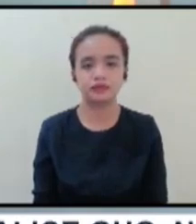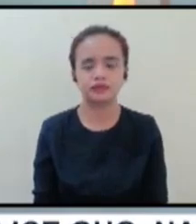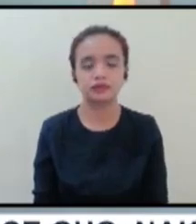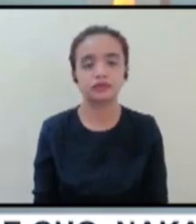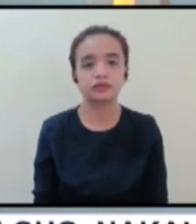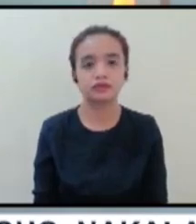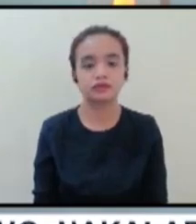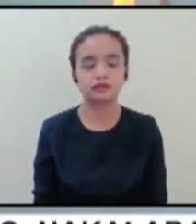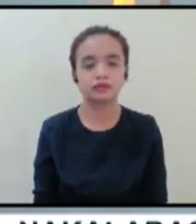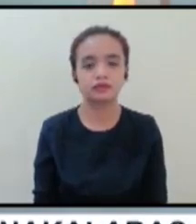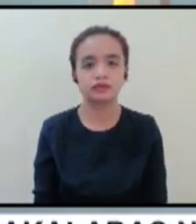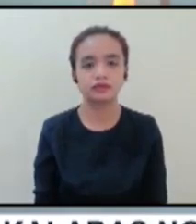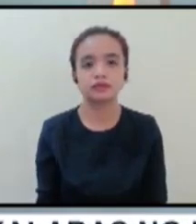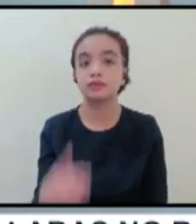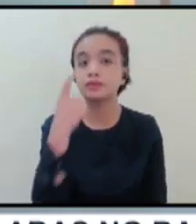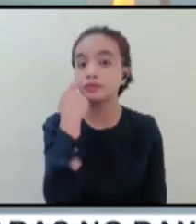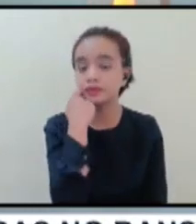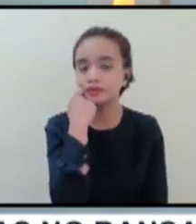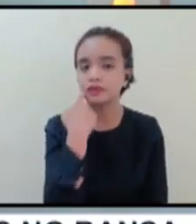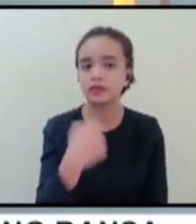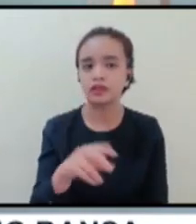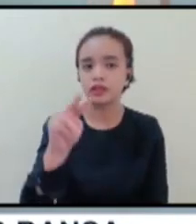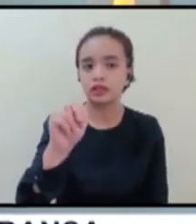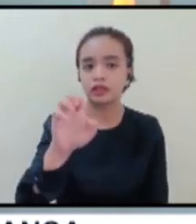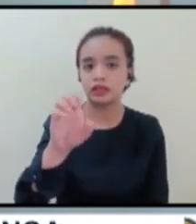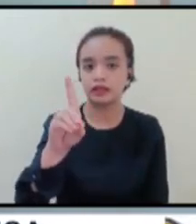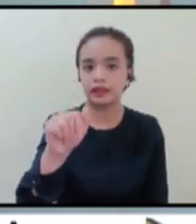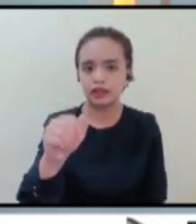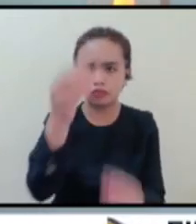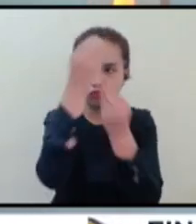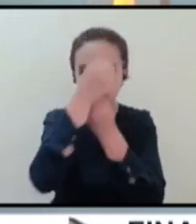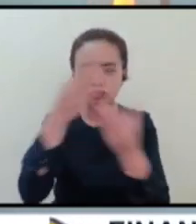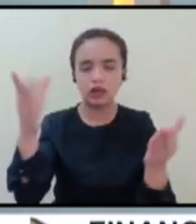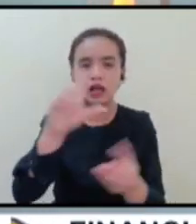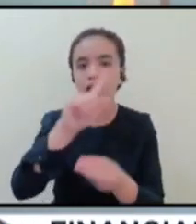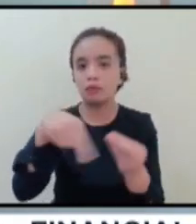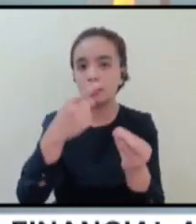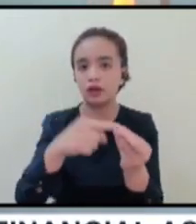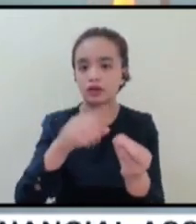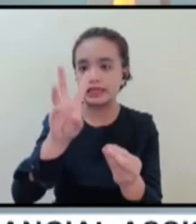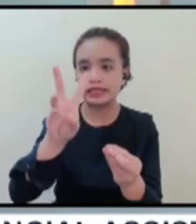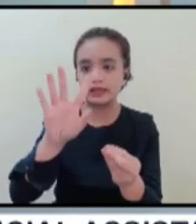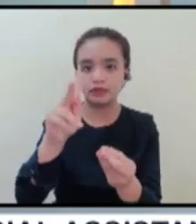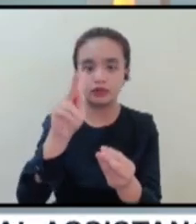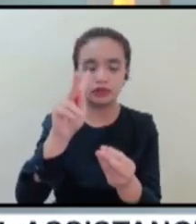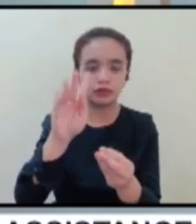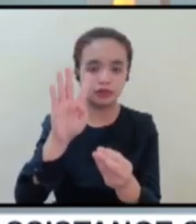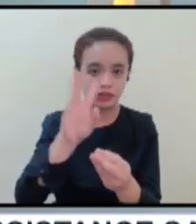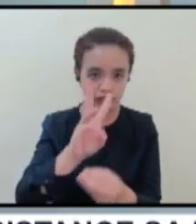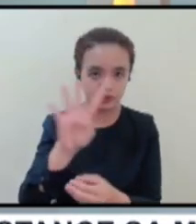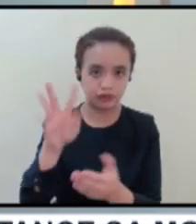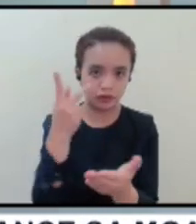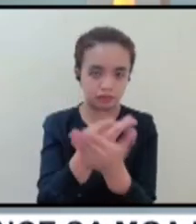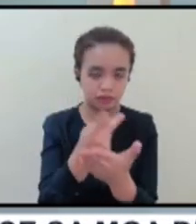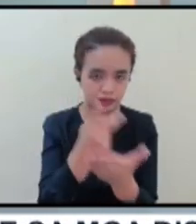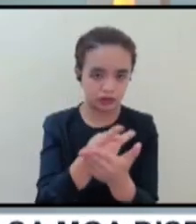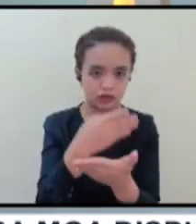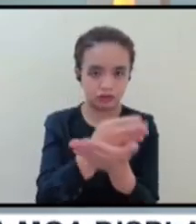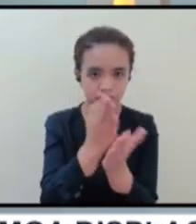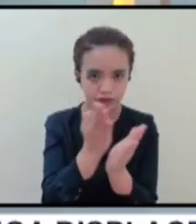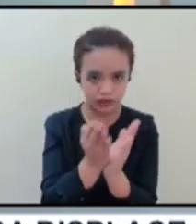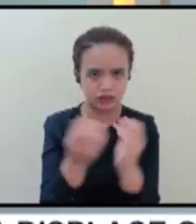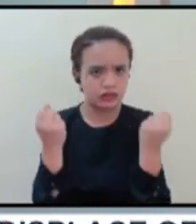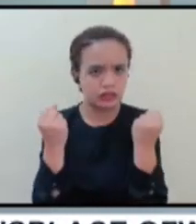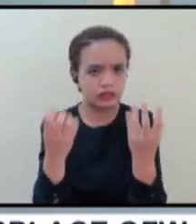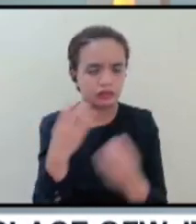Ito, makailan ay naglabas ng NEDA tungkol sa 64 pesos na budget sa pagkain ng mga Pilipino. Marami ang agad na umalma rito. Pero